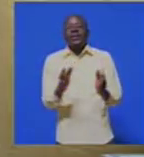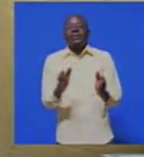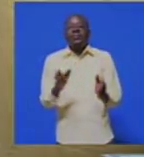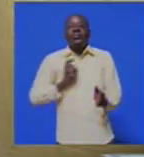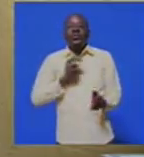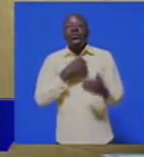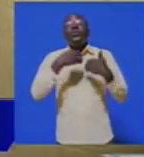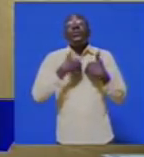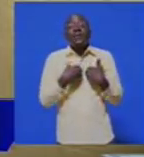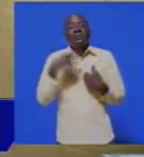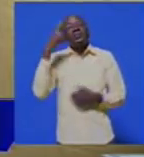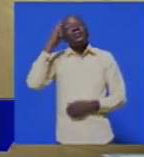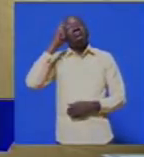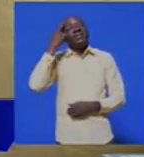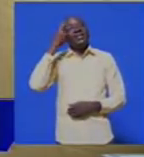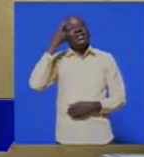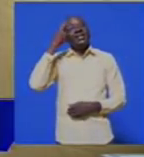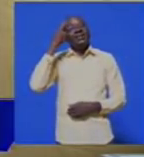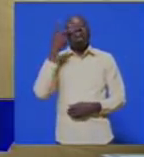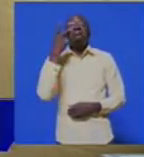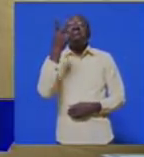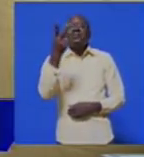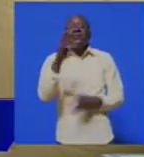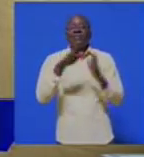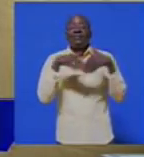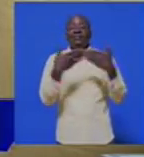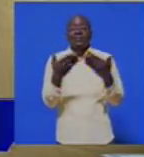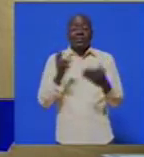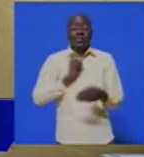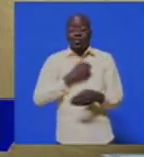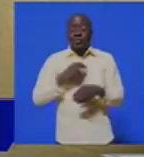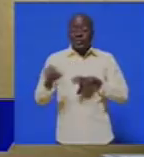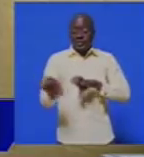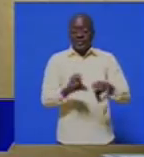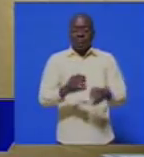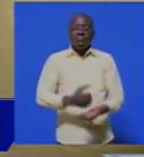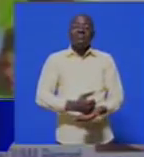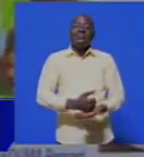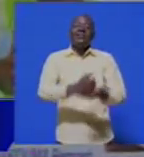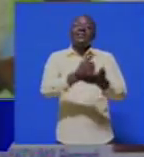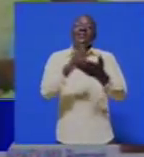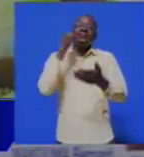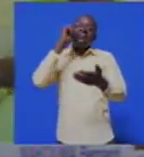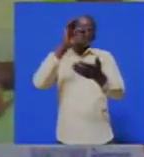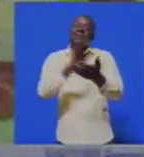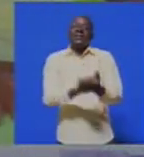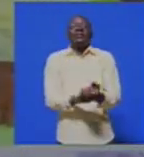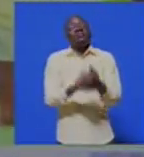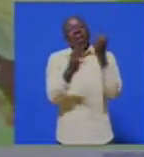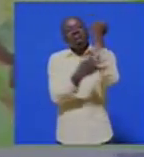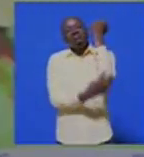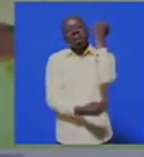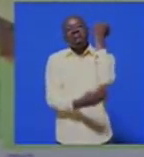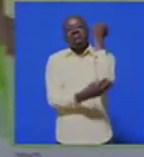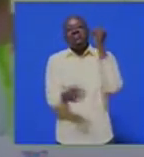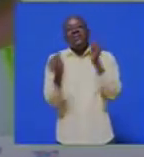une réflexion pour voir comment nous allons faire pour aider ces femmes vulnérables avec